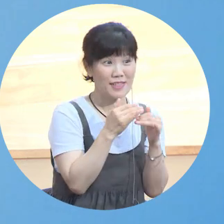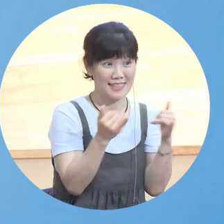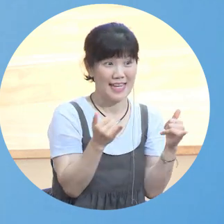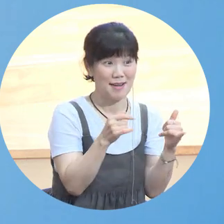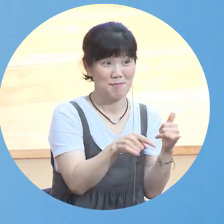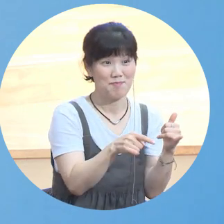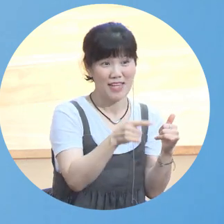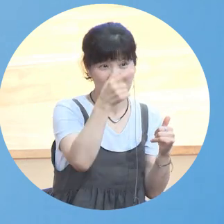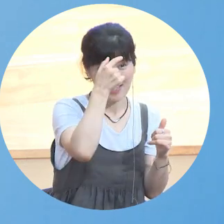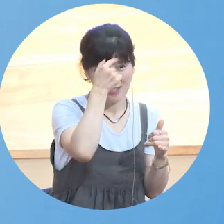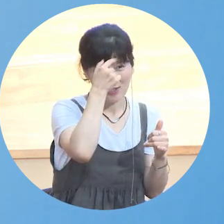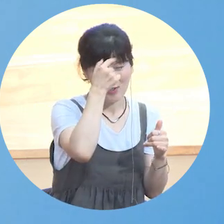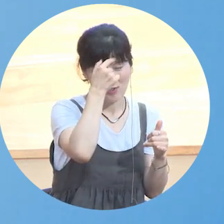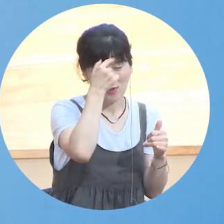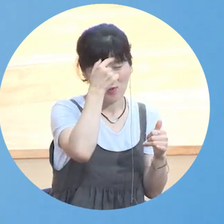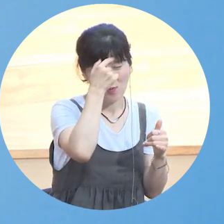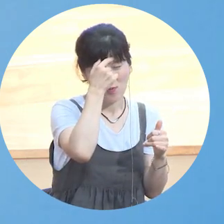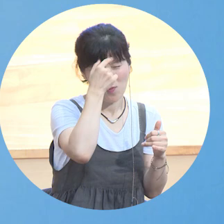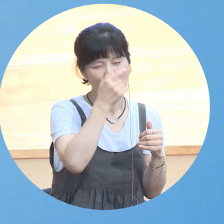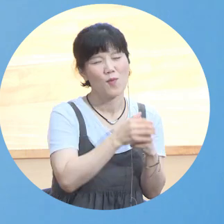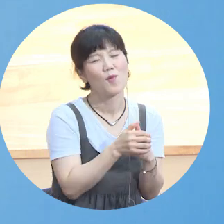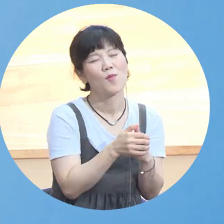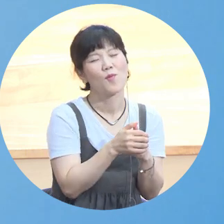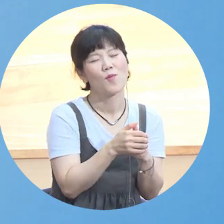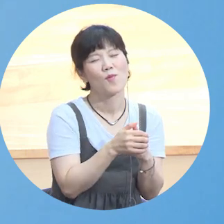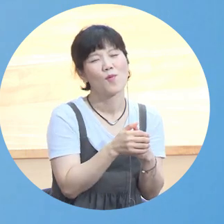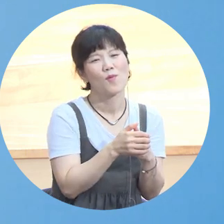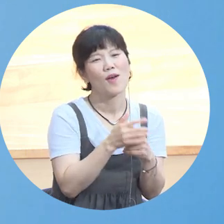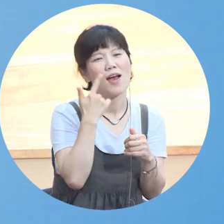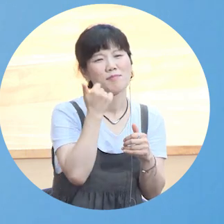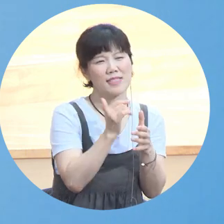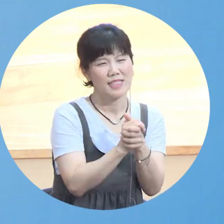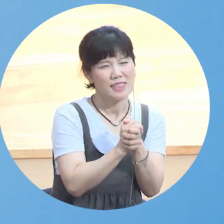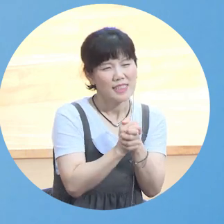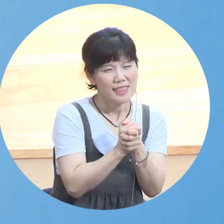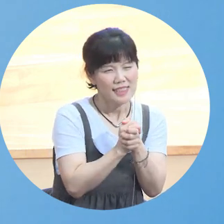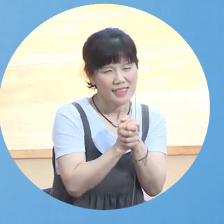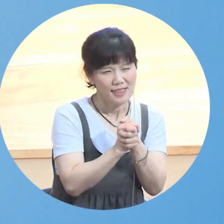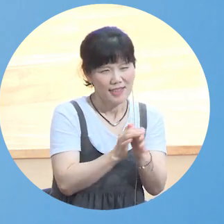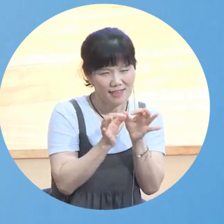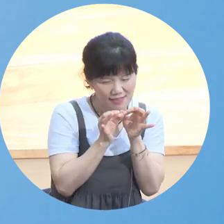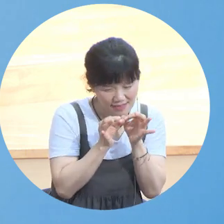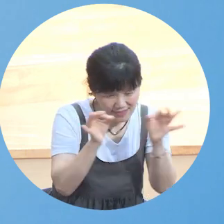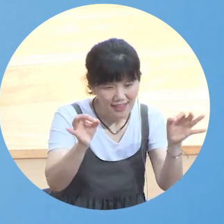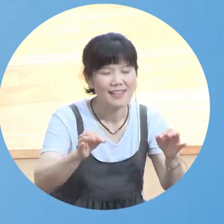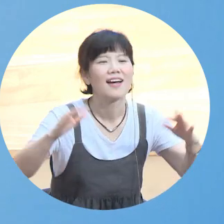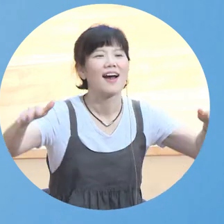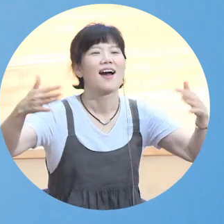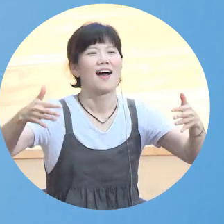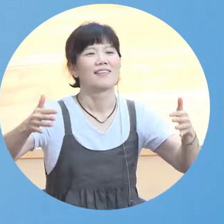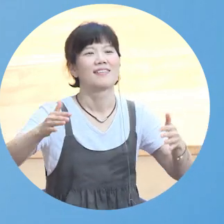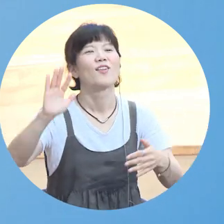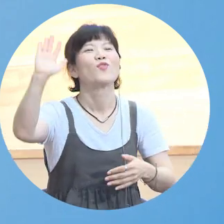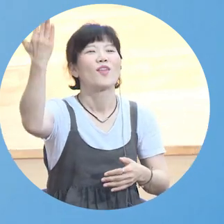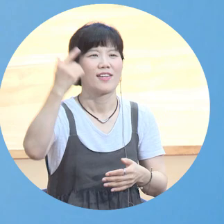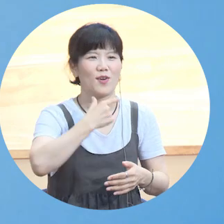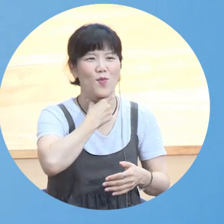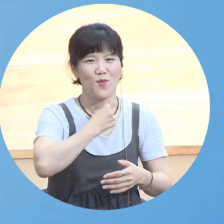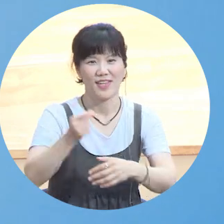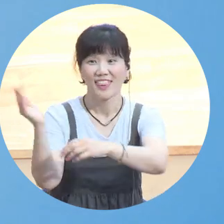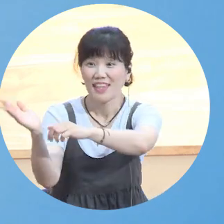아버지의 기도 이게 터져 나오는 올 가을이 될 수 있기를 주 예수 이름으로 지원합니다